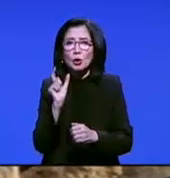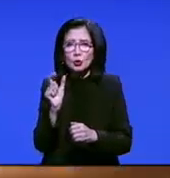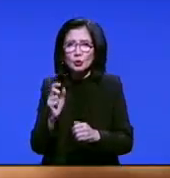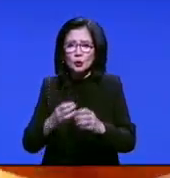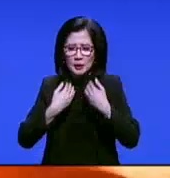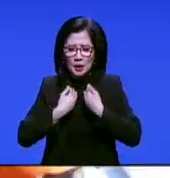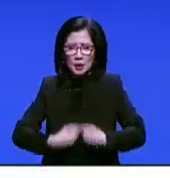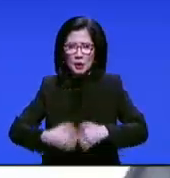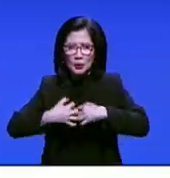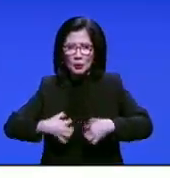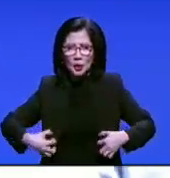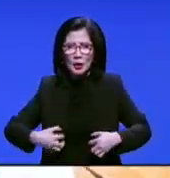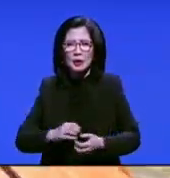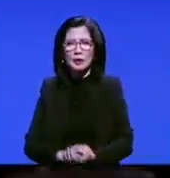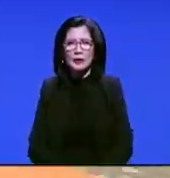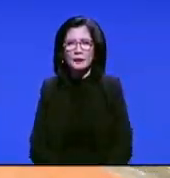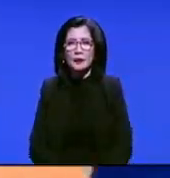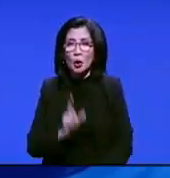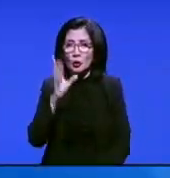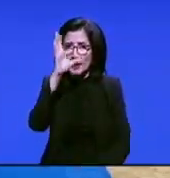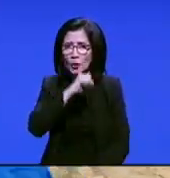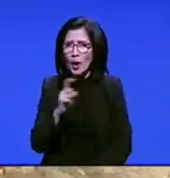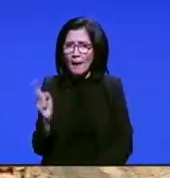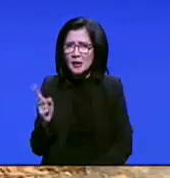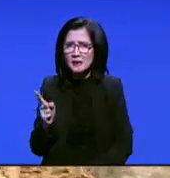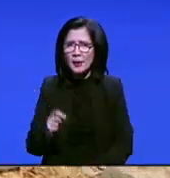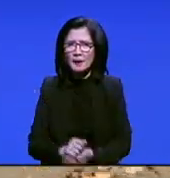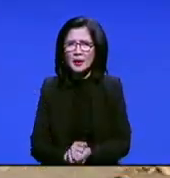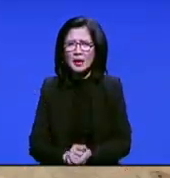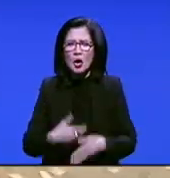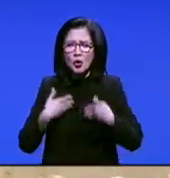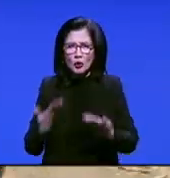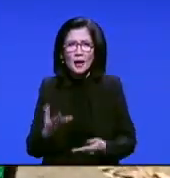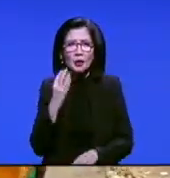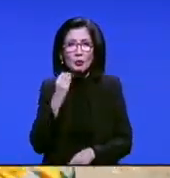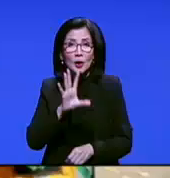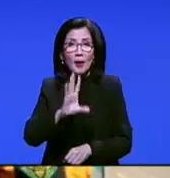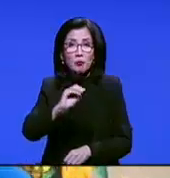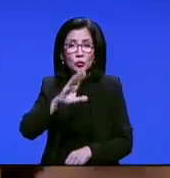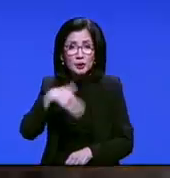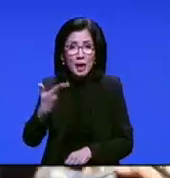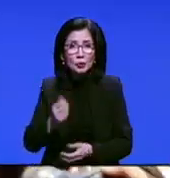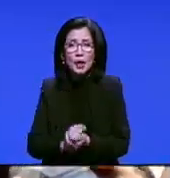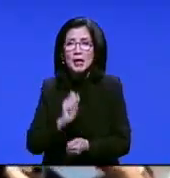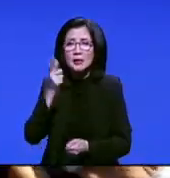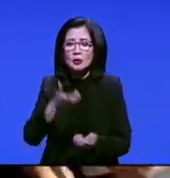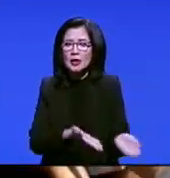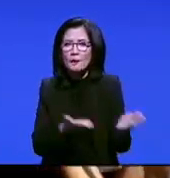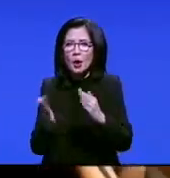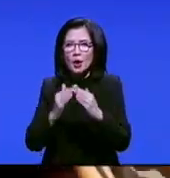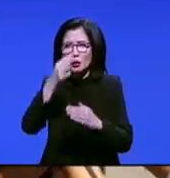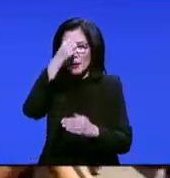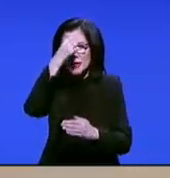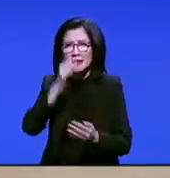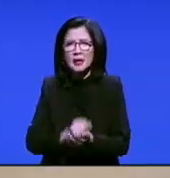otopsi. Demi mengetahui penyebab kematian, korban yang diperkirakan berusia 50 tahun ini selanjutnya dibawa ke Rumah Sakit